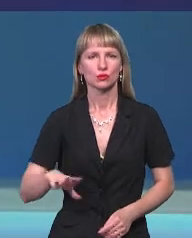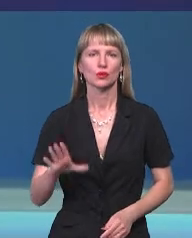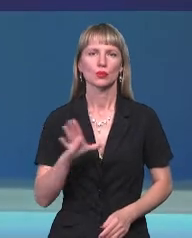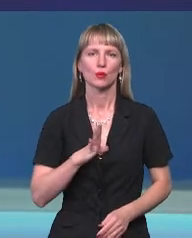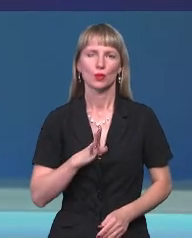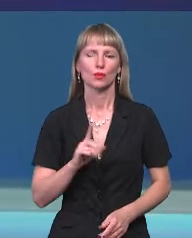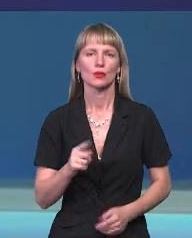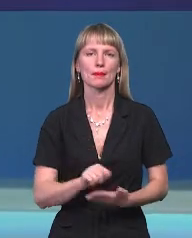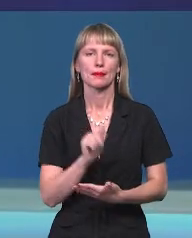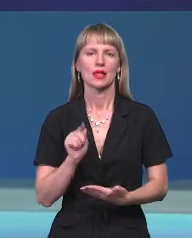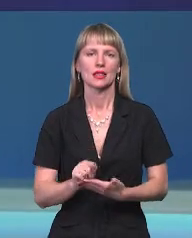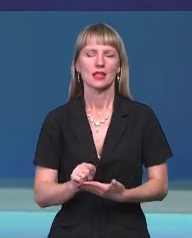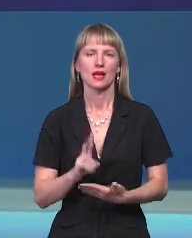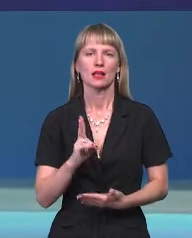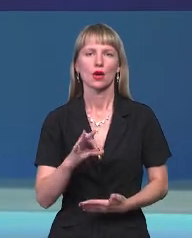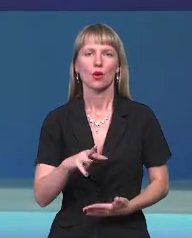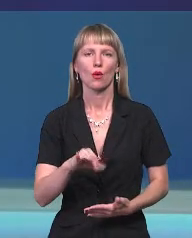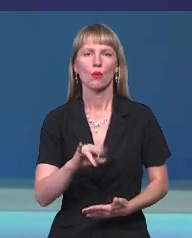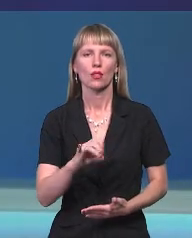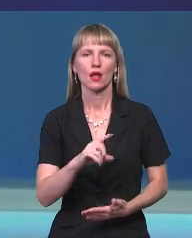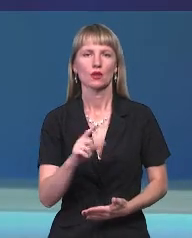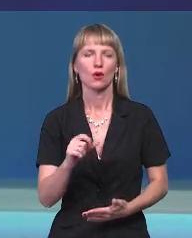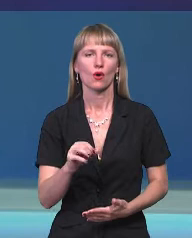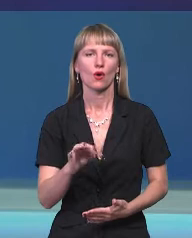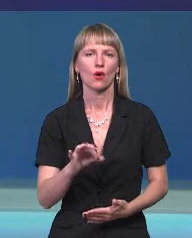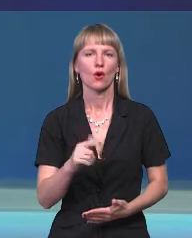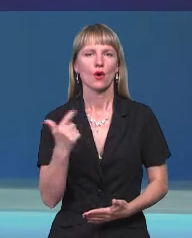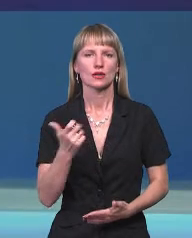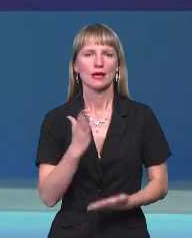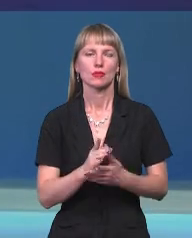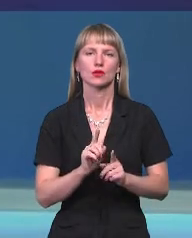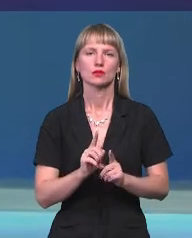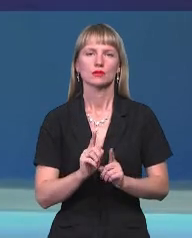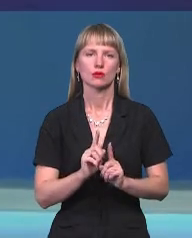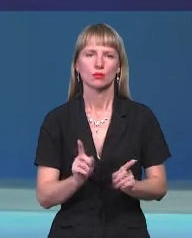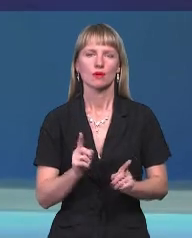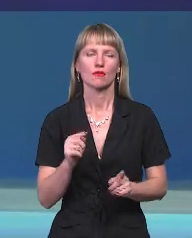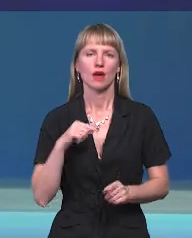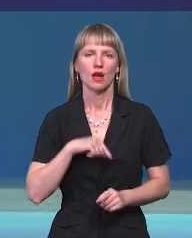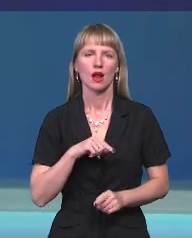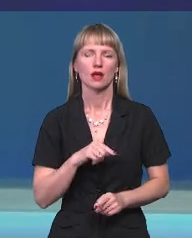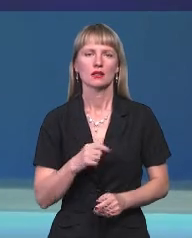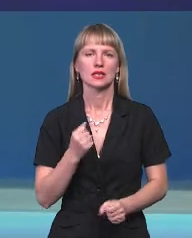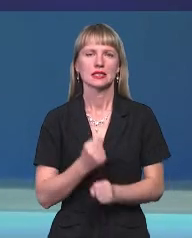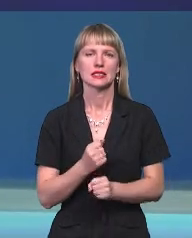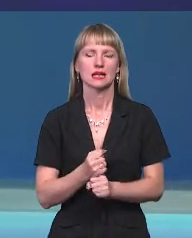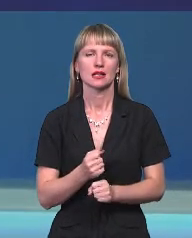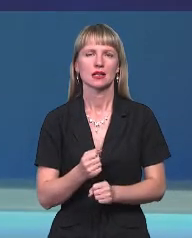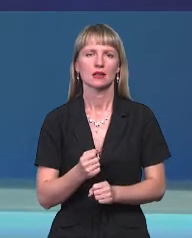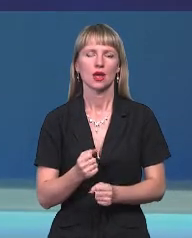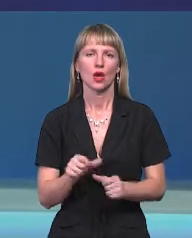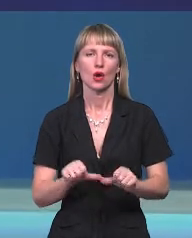оскільки питання в комунальному господарстві, вони мають особливий характер, ініціювати створення